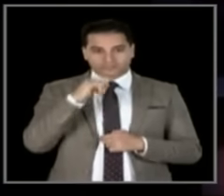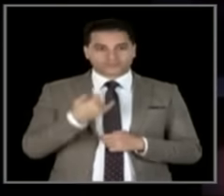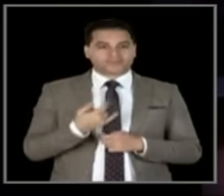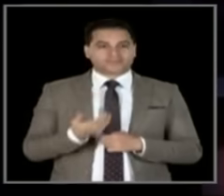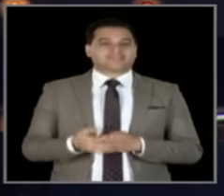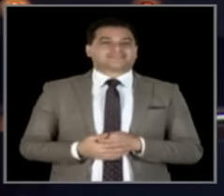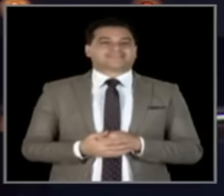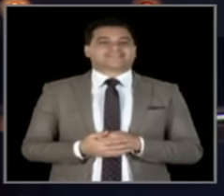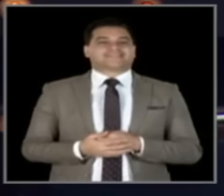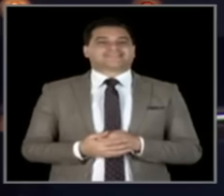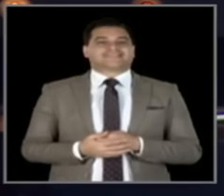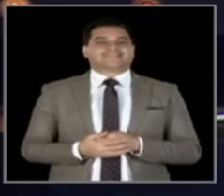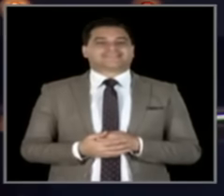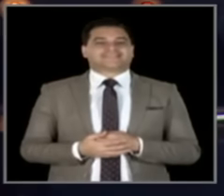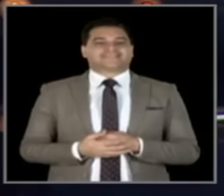تاخدوا الجوكر.